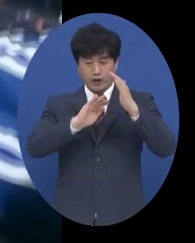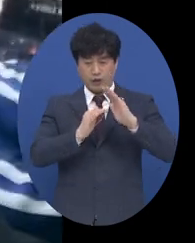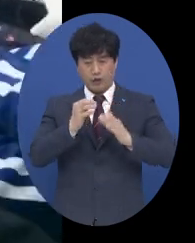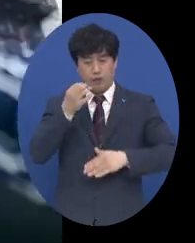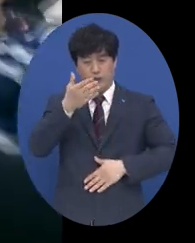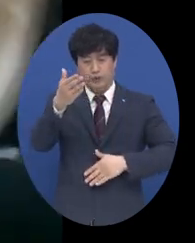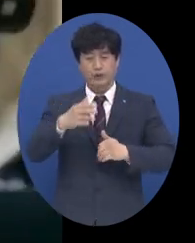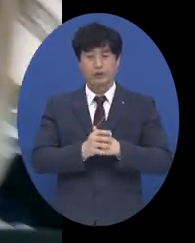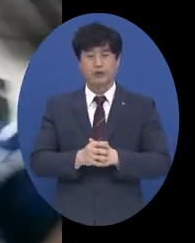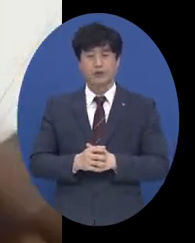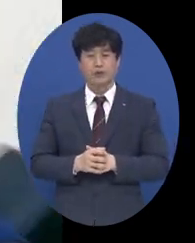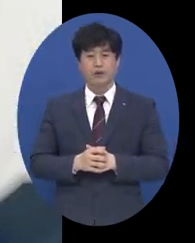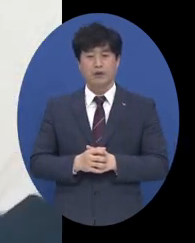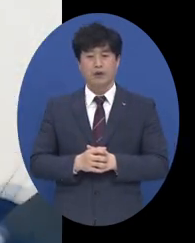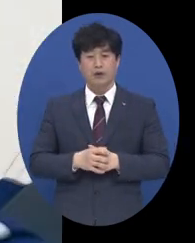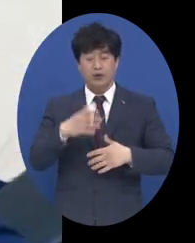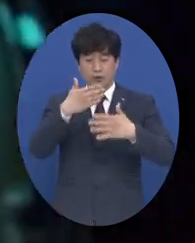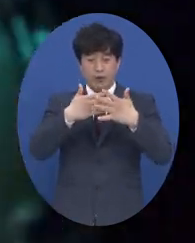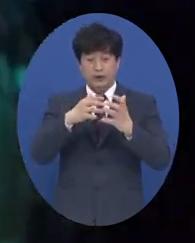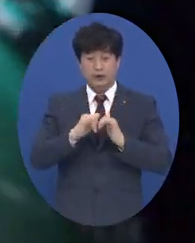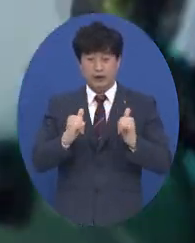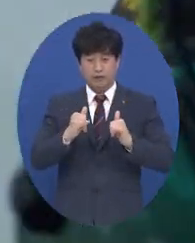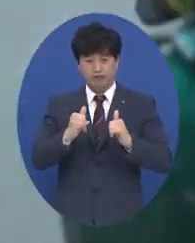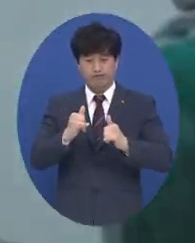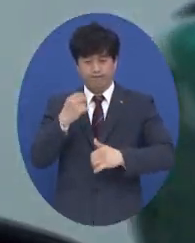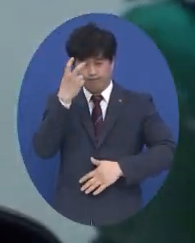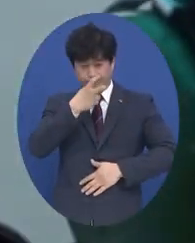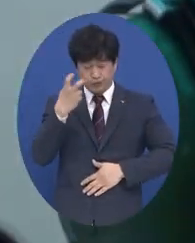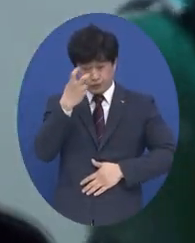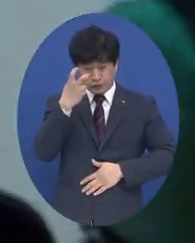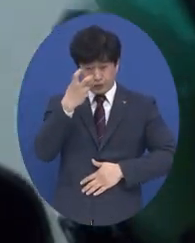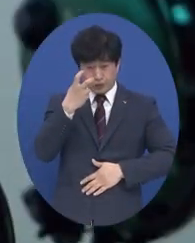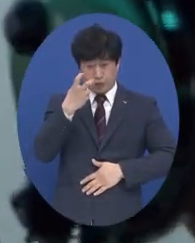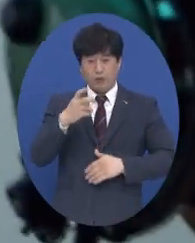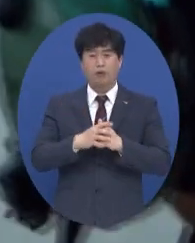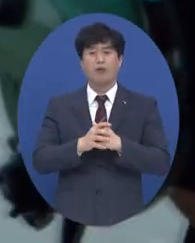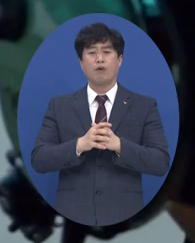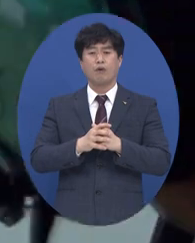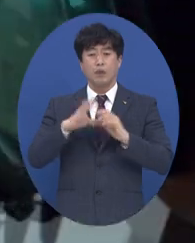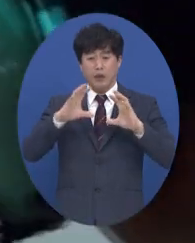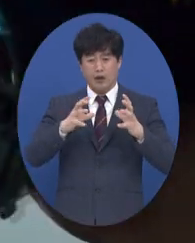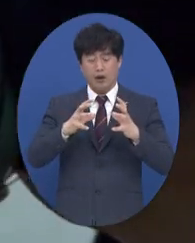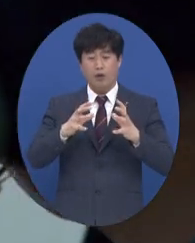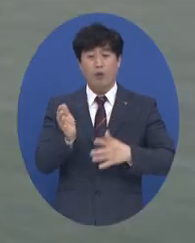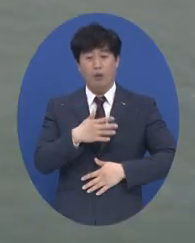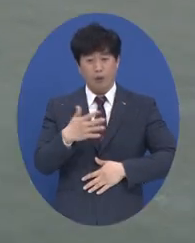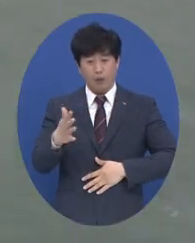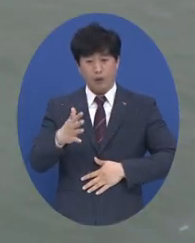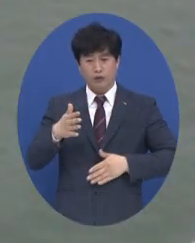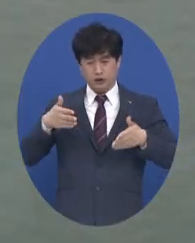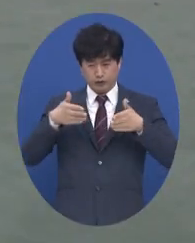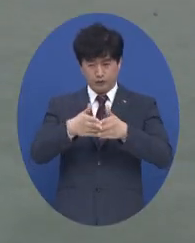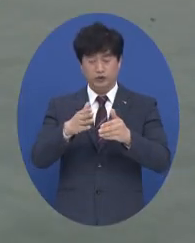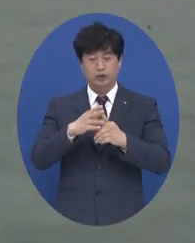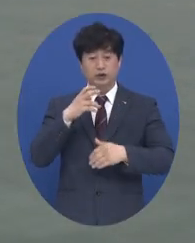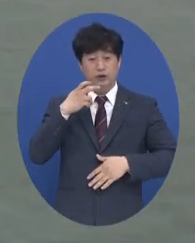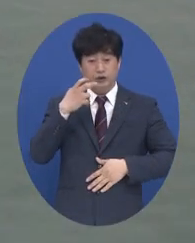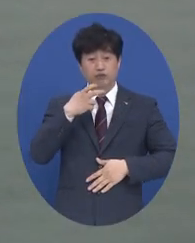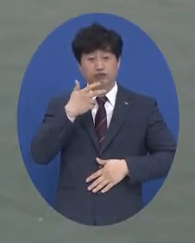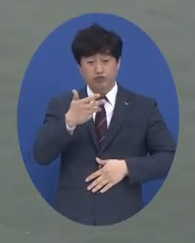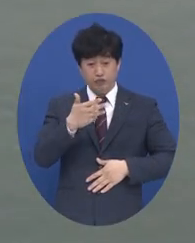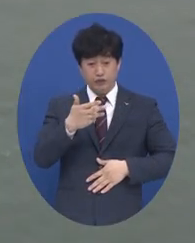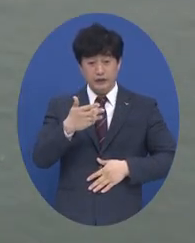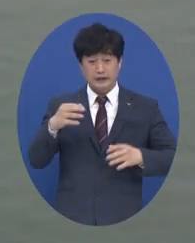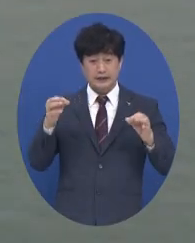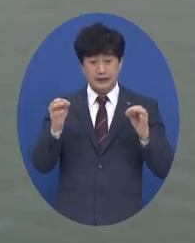보여줍니다. 영화는 국민을 지키고 사건을 수습해야 할 국가가 부재했다는 사실에 주목합니다. 29분짜리 단편